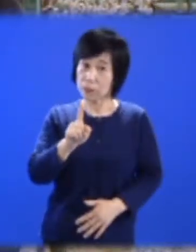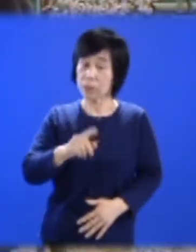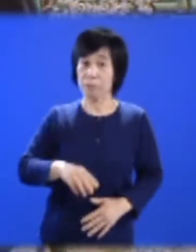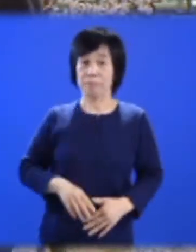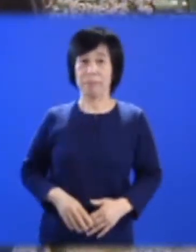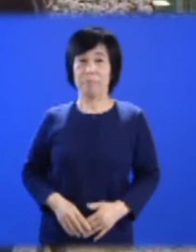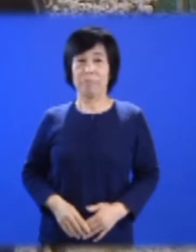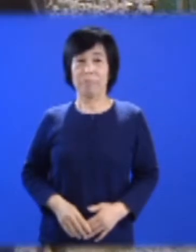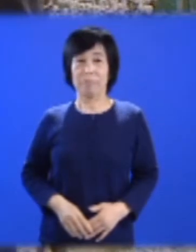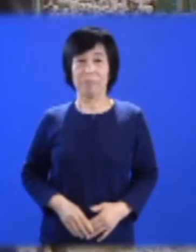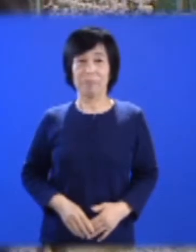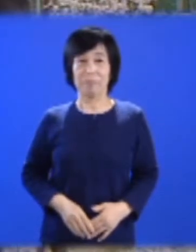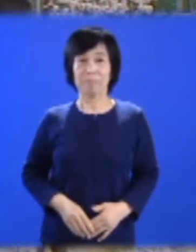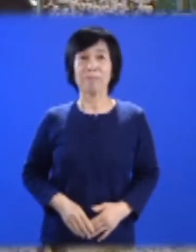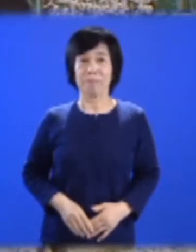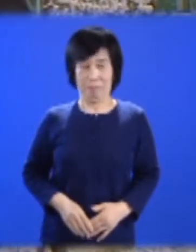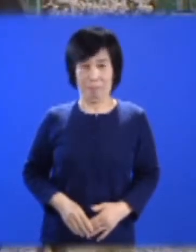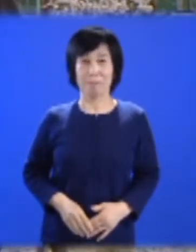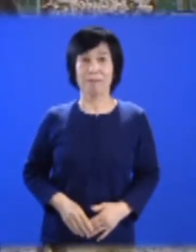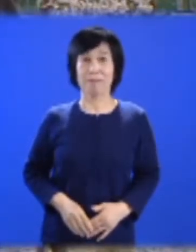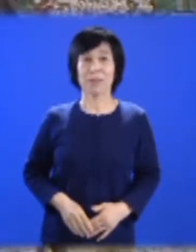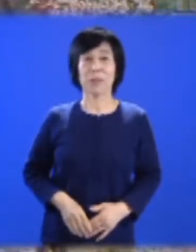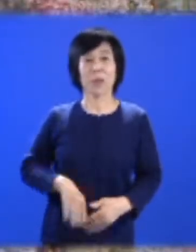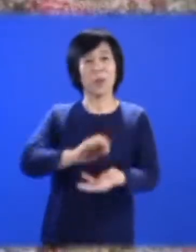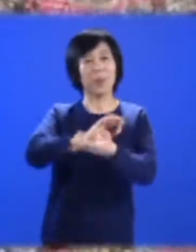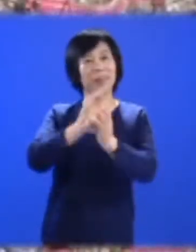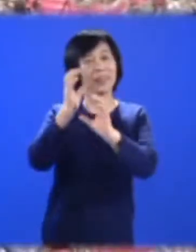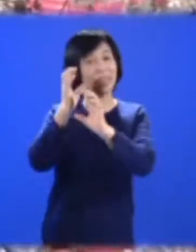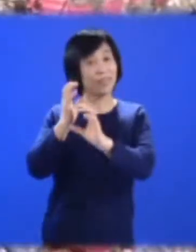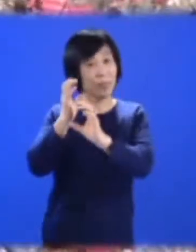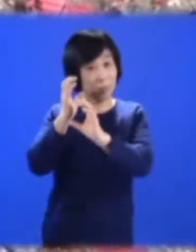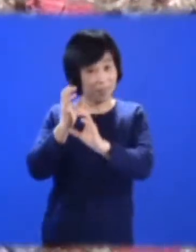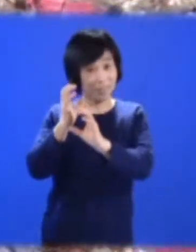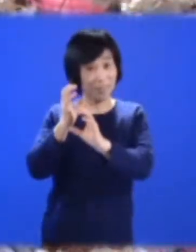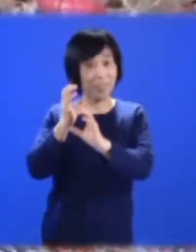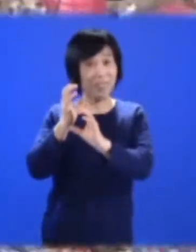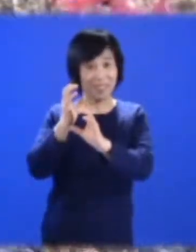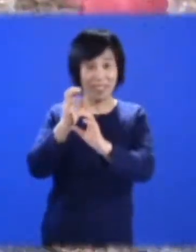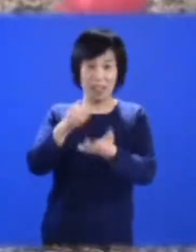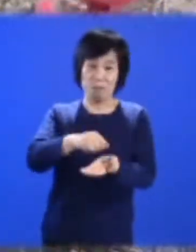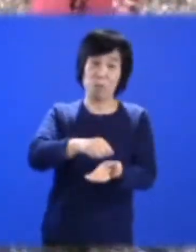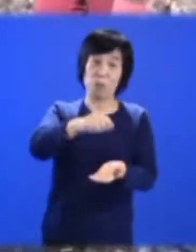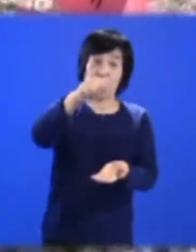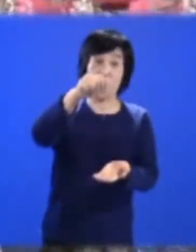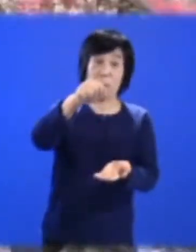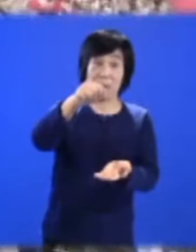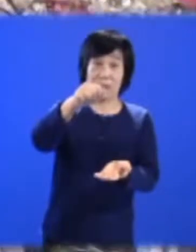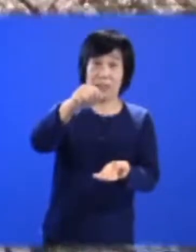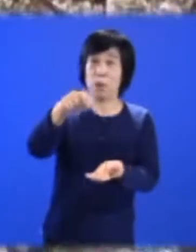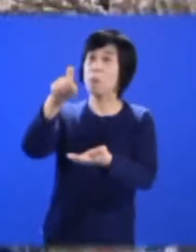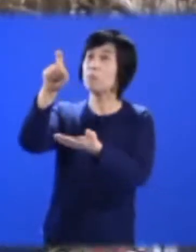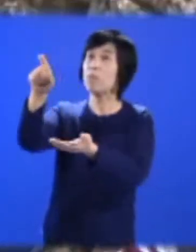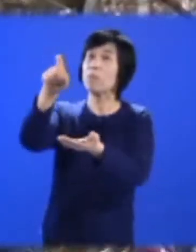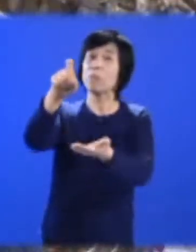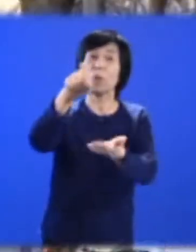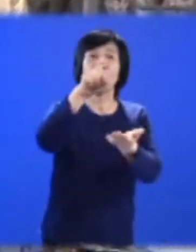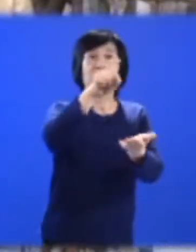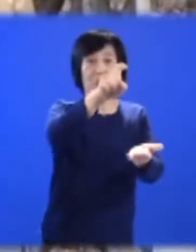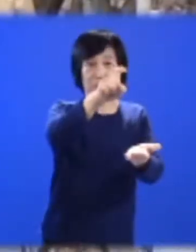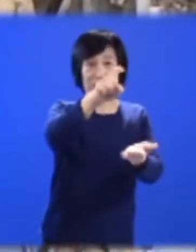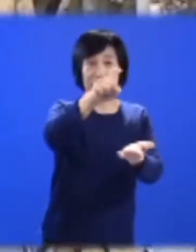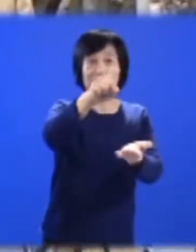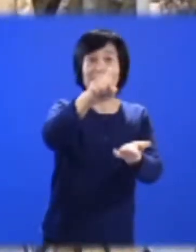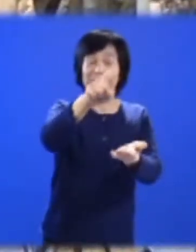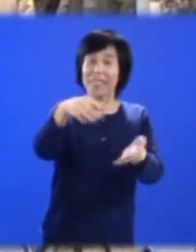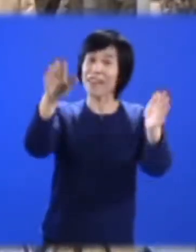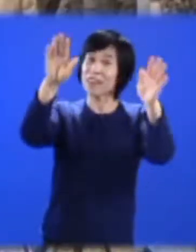ど、 はい、この十四川桜祭りなんですが、あのいろんなそのちょうちんなんか飾って演出をしているわけです